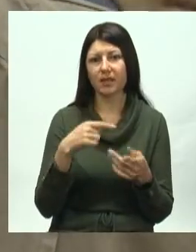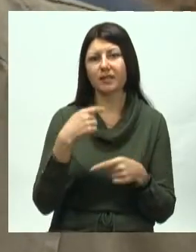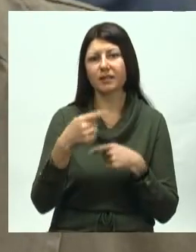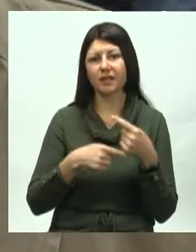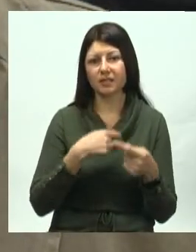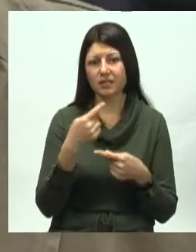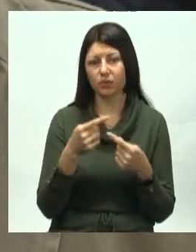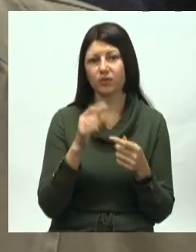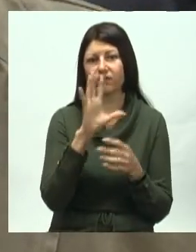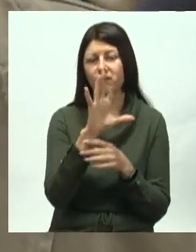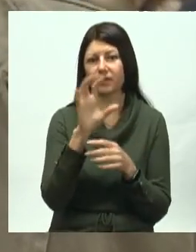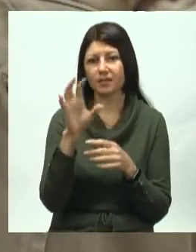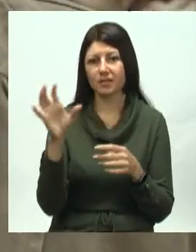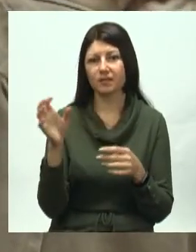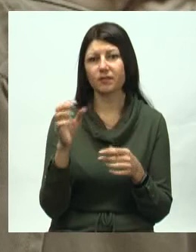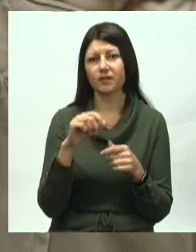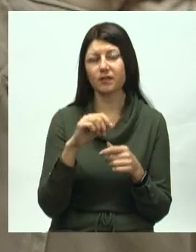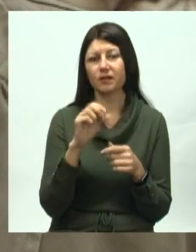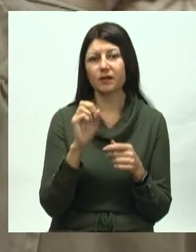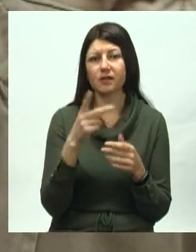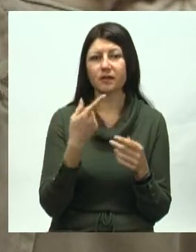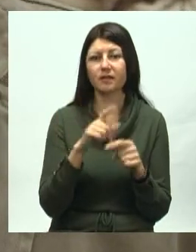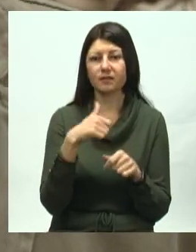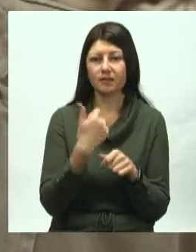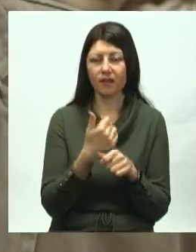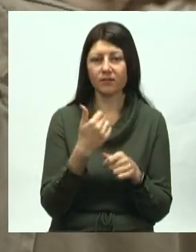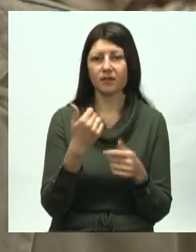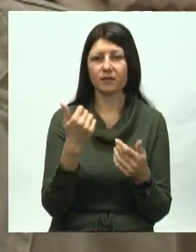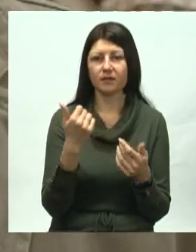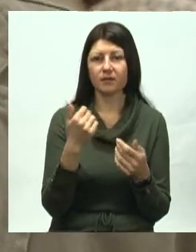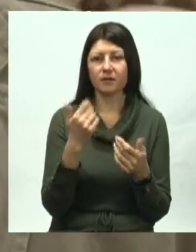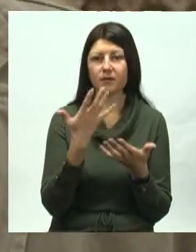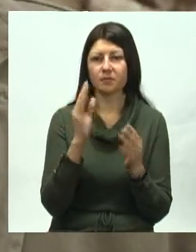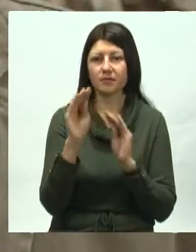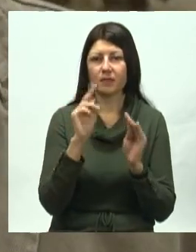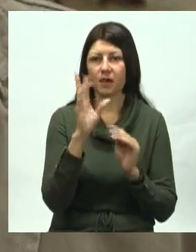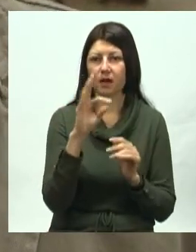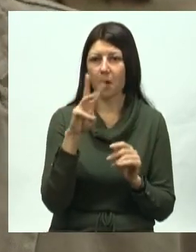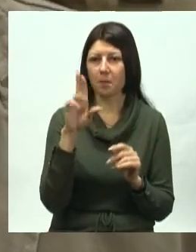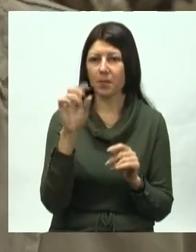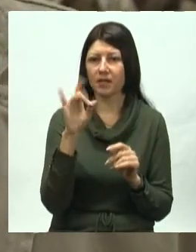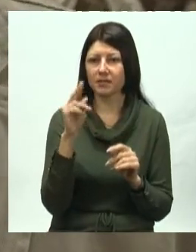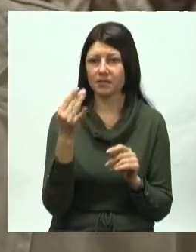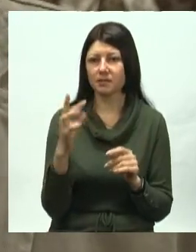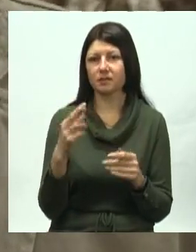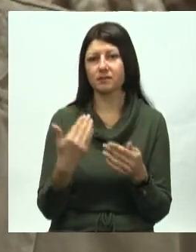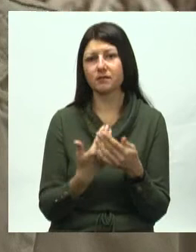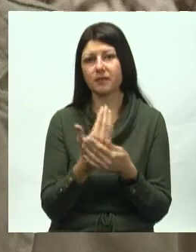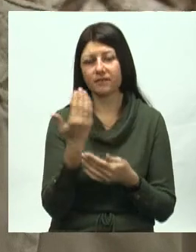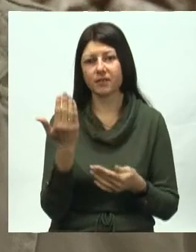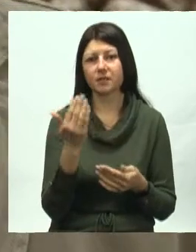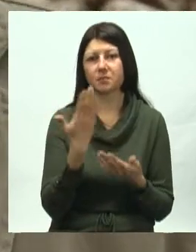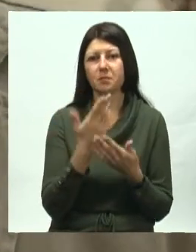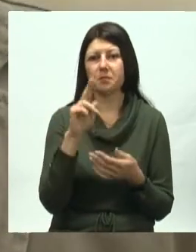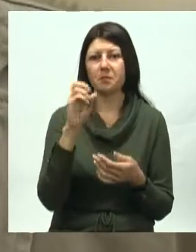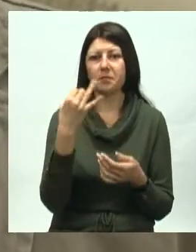оценивалась фотография, естественно, по главным понятиям. Это художественная ценность, это композиция, новизна в то же время. Потому что, допустим, в пейзаже